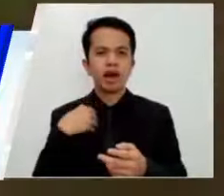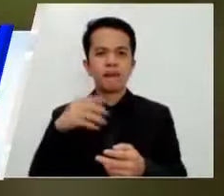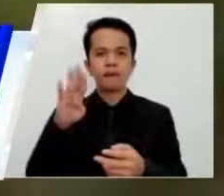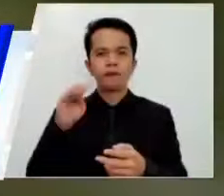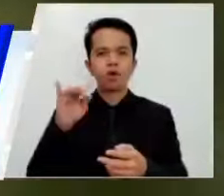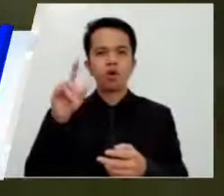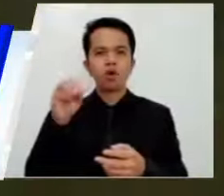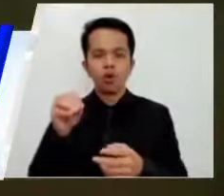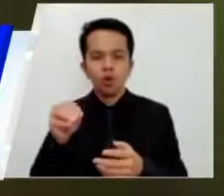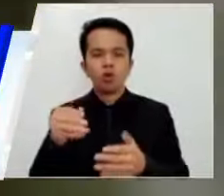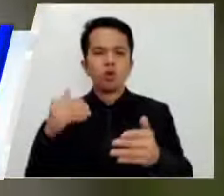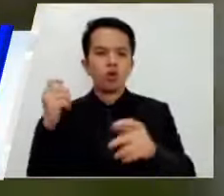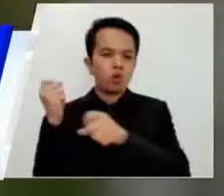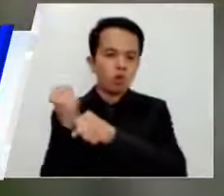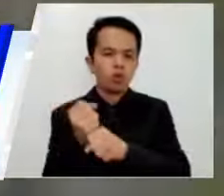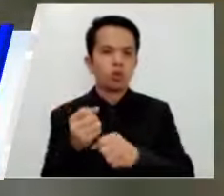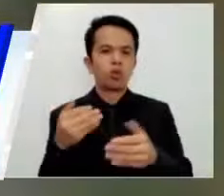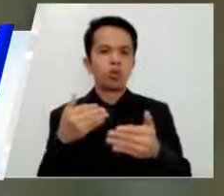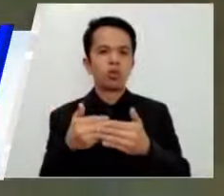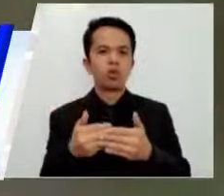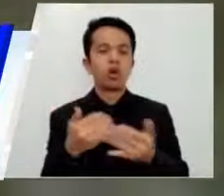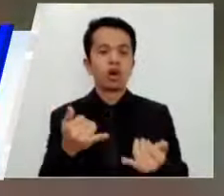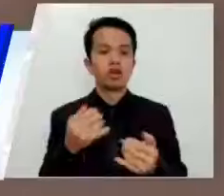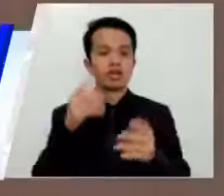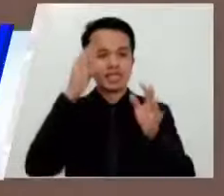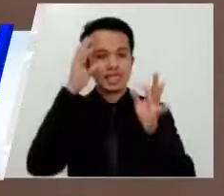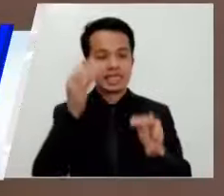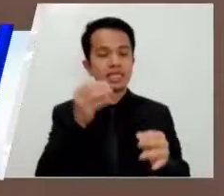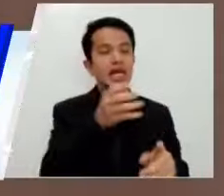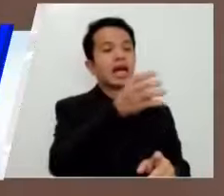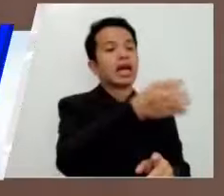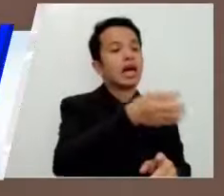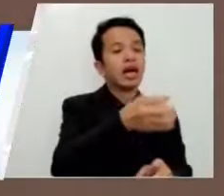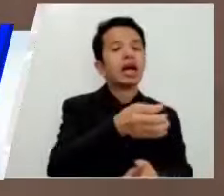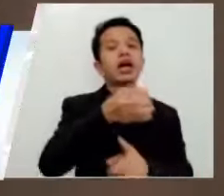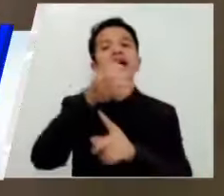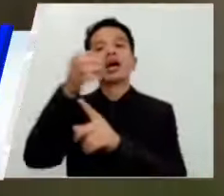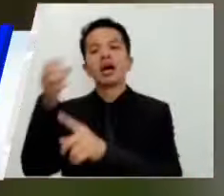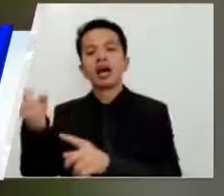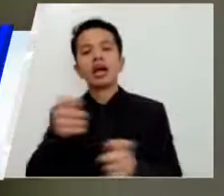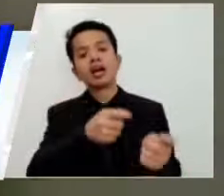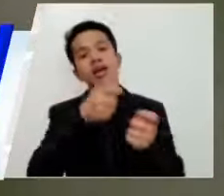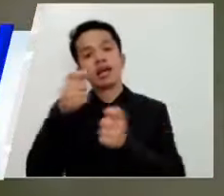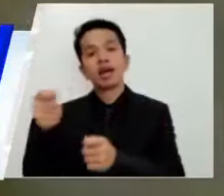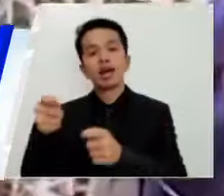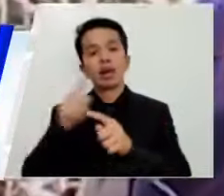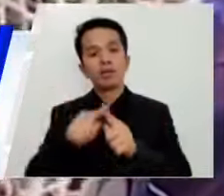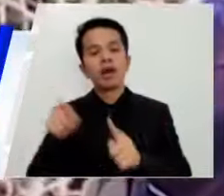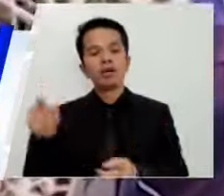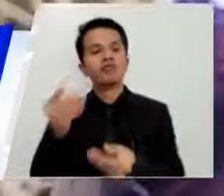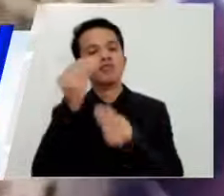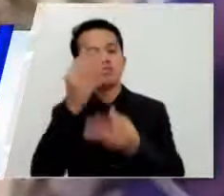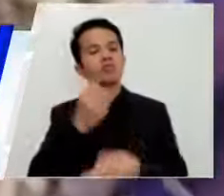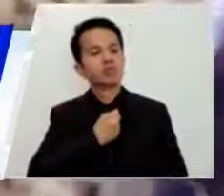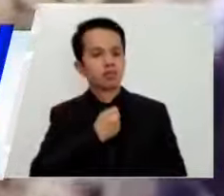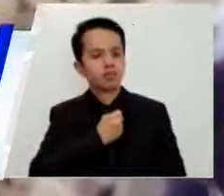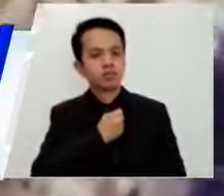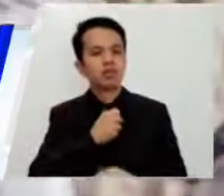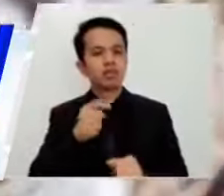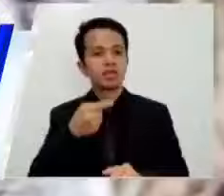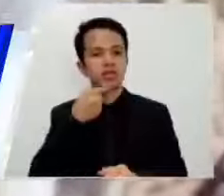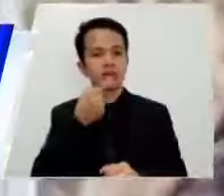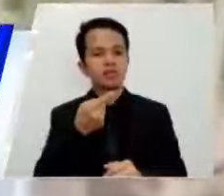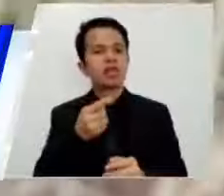tarsier. Nagpasya raw silang ilipat ang mga tarsier. Gayunpaman, humingi siya ng tawad at sinabing siniguro lang